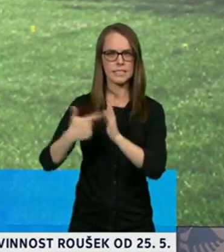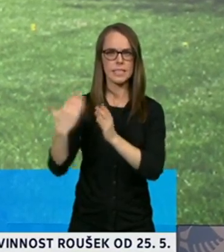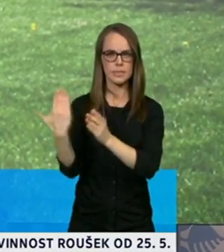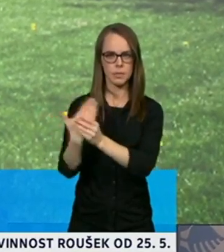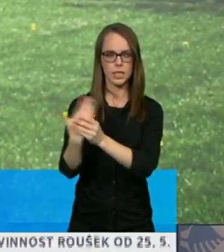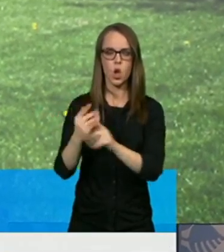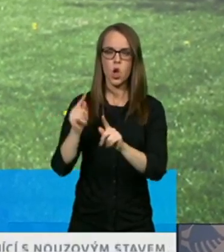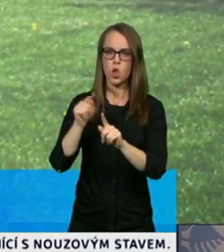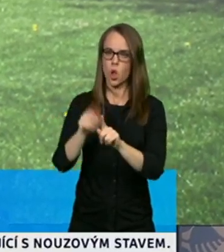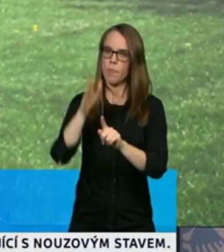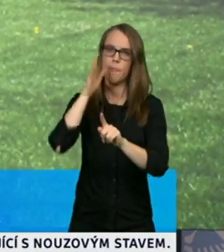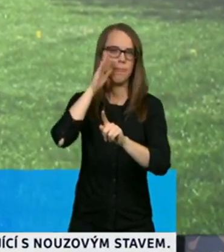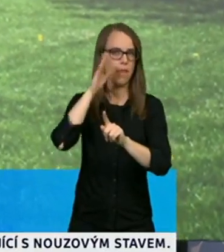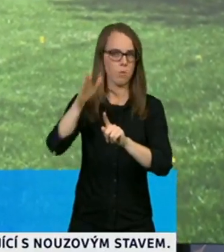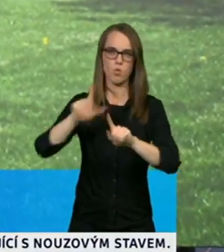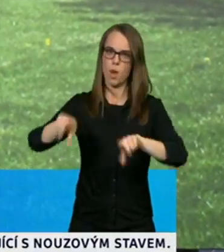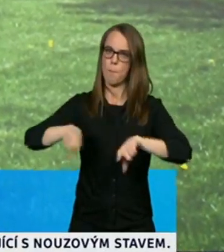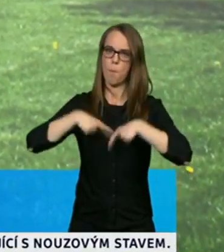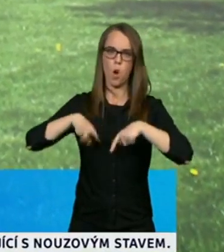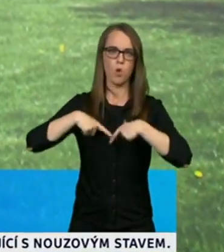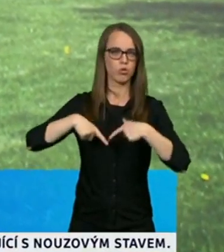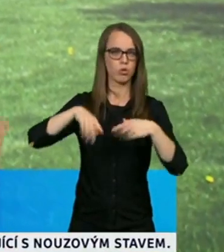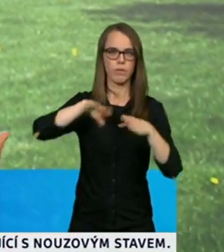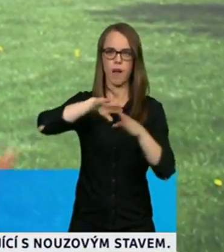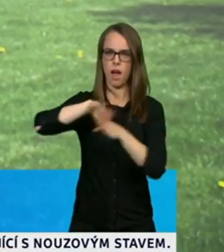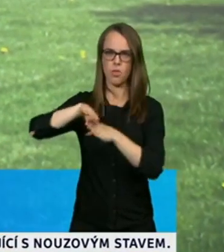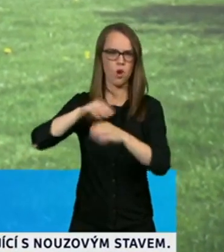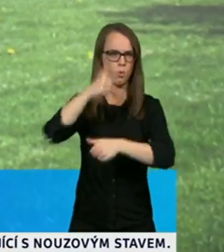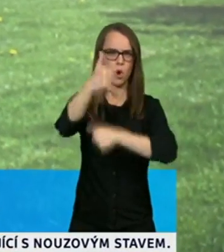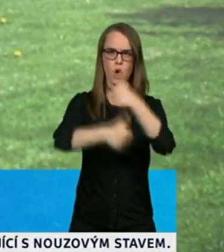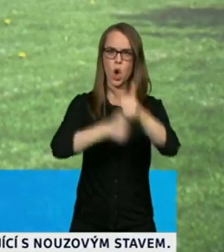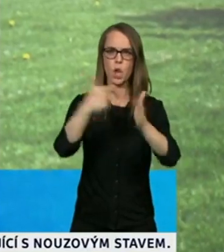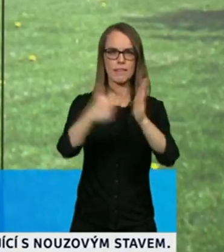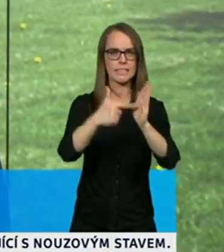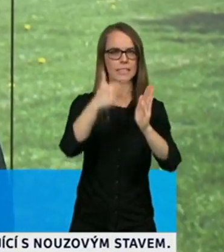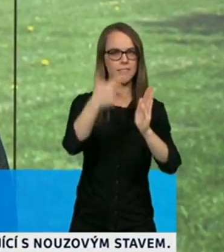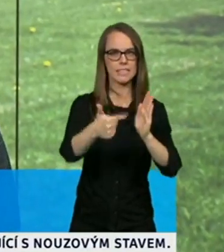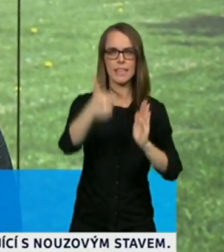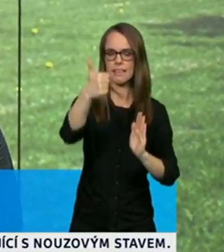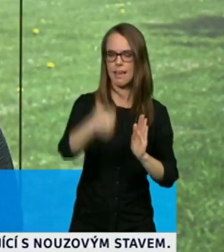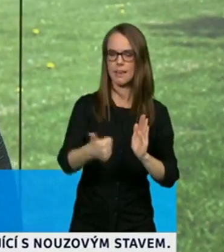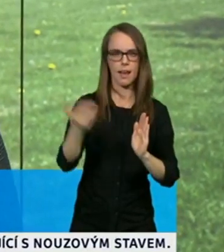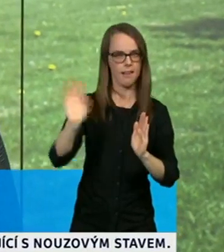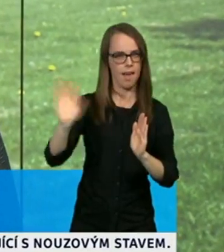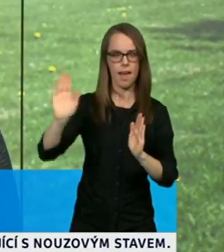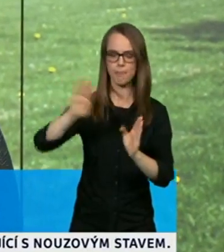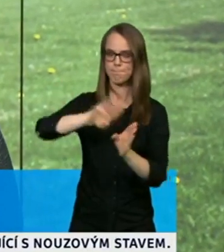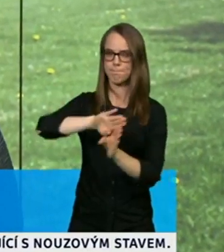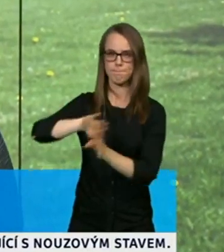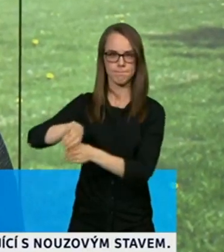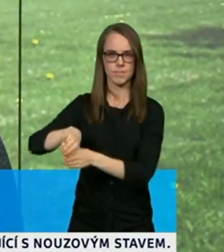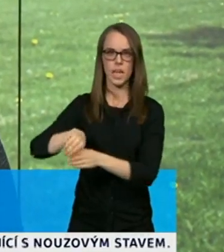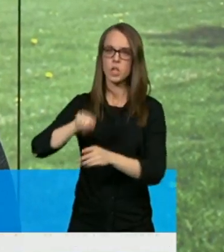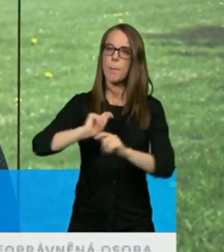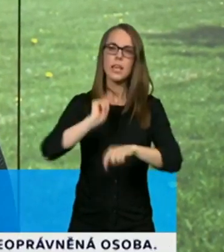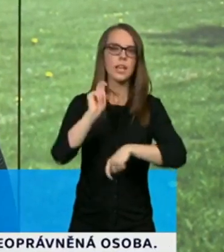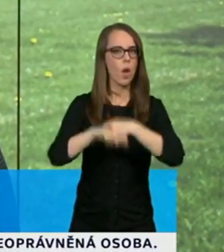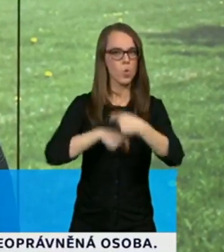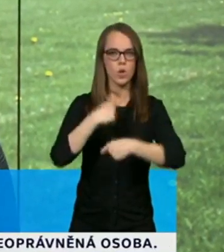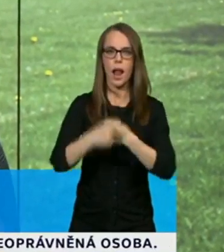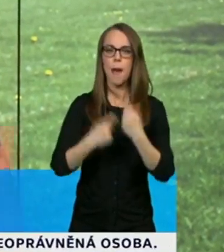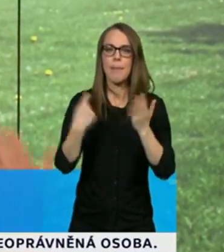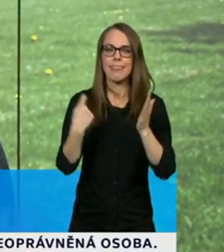nepoužilo pro sestavování rozpočtu 21, což znamená, že by se nepřipravoval takzvaný předběžný